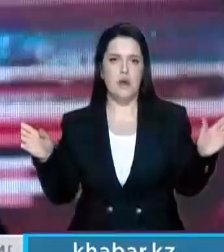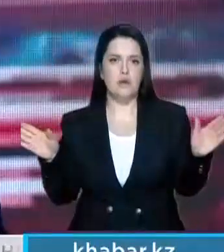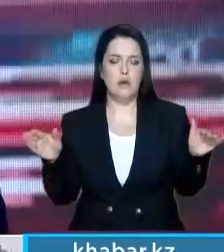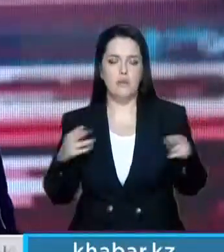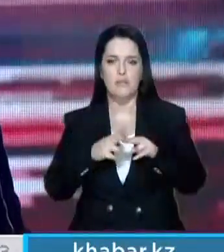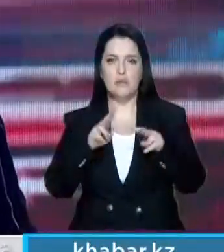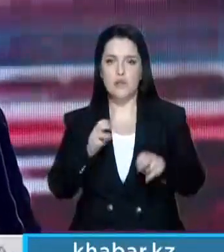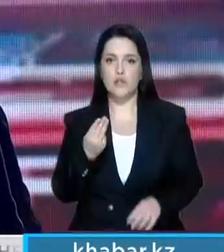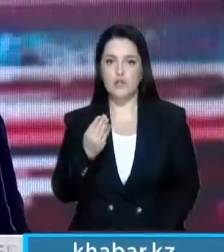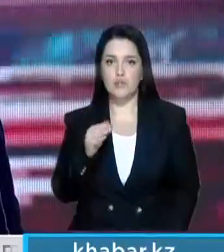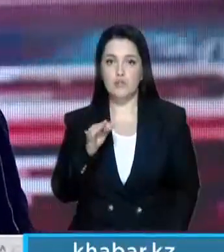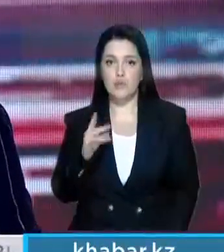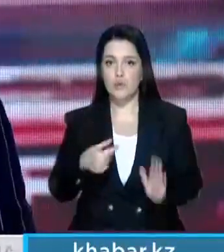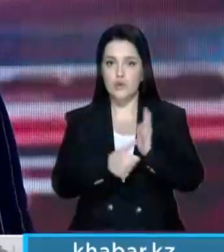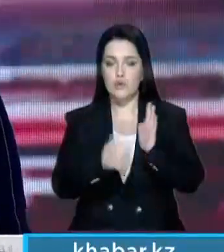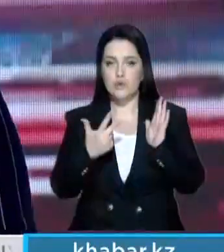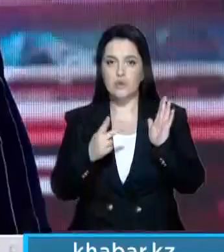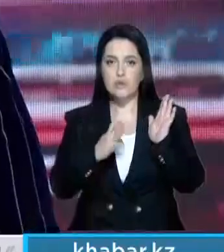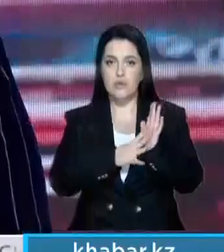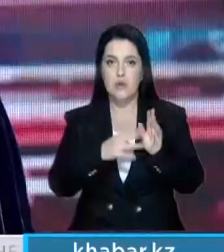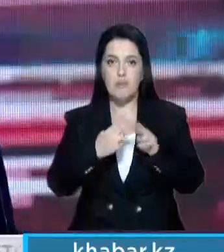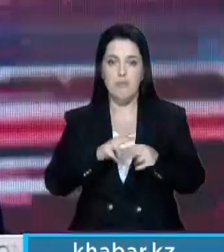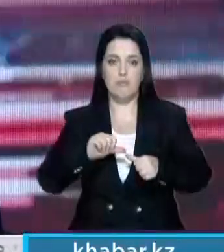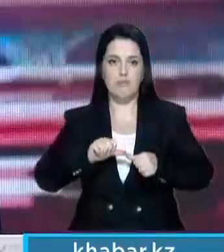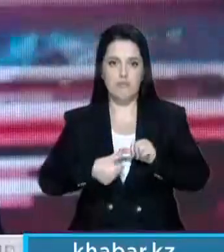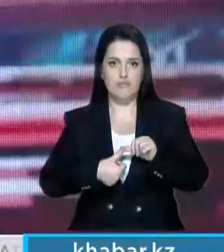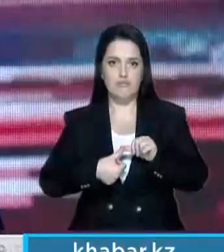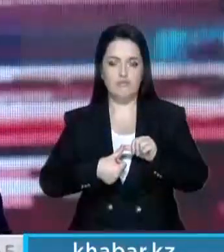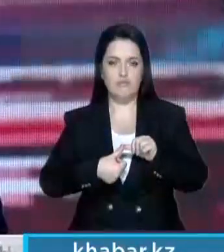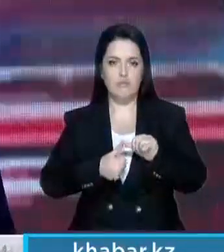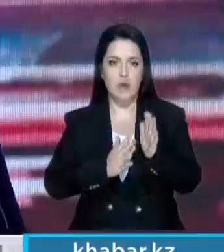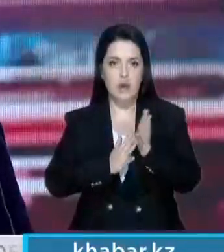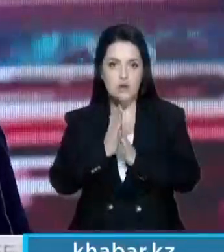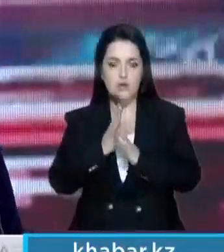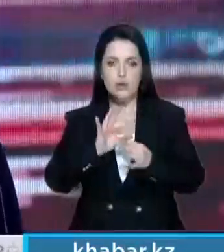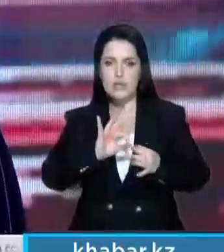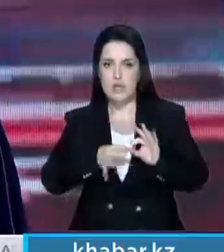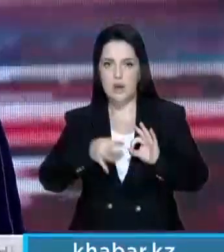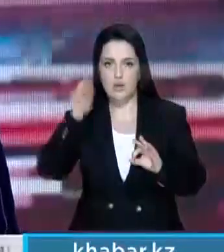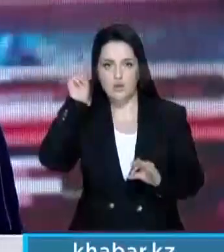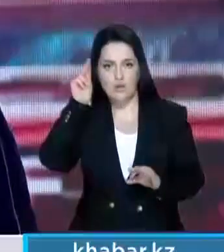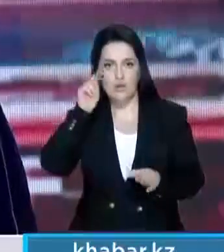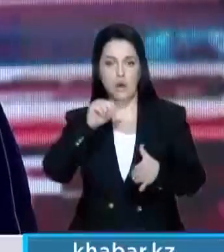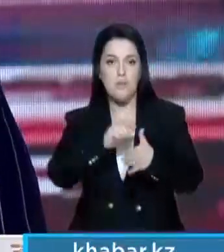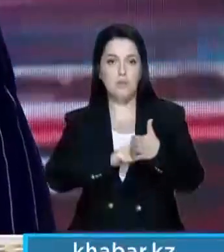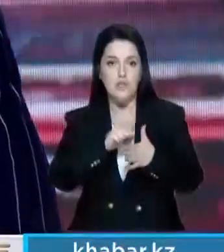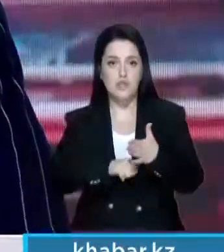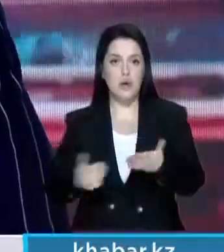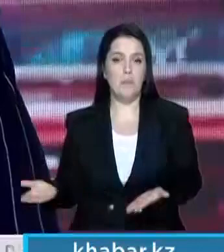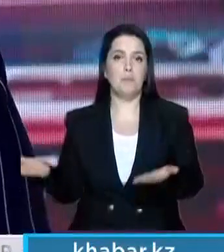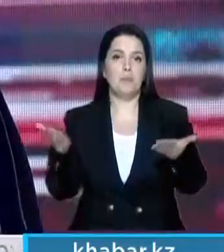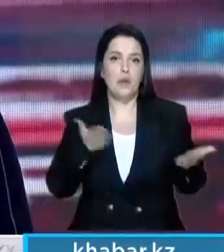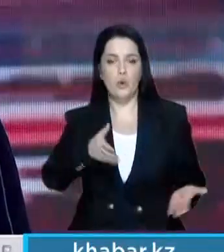насчитывается 639 и цифра эта постоянно растёт и вот Для более детального изучения причин Мора птиц пригласили